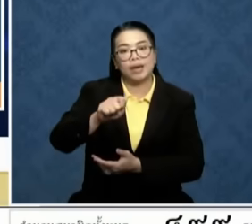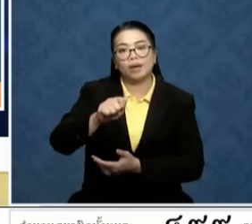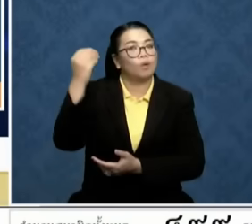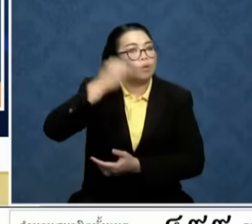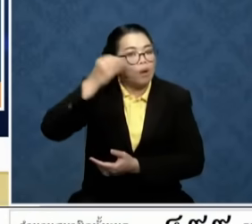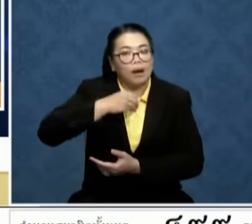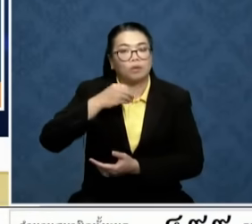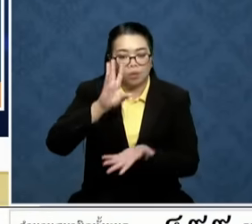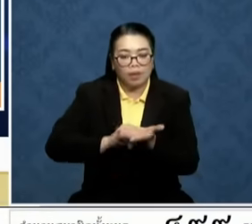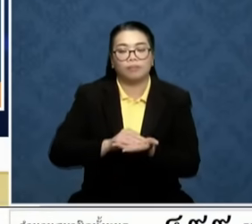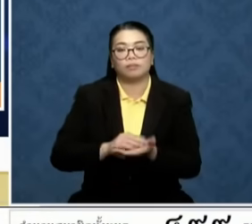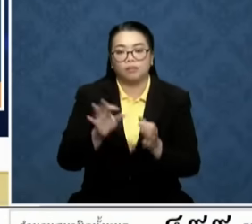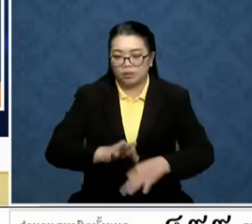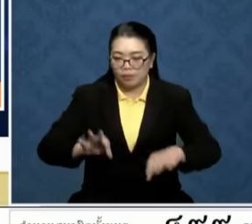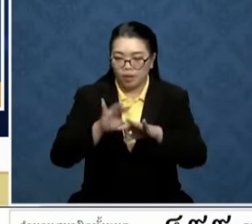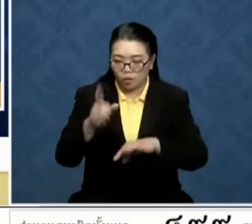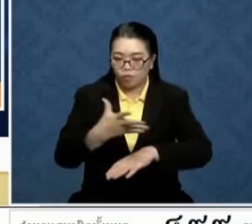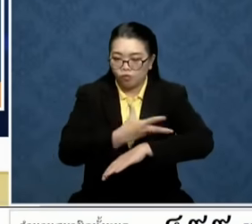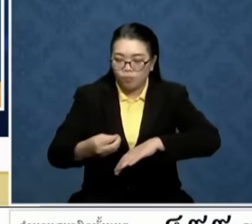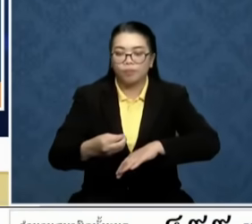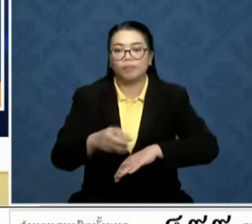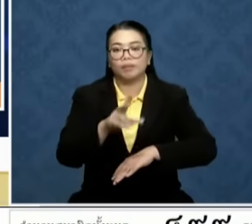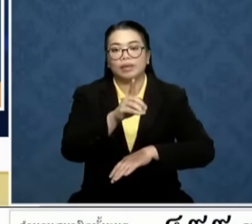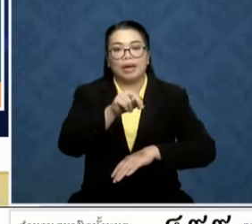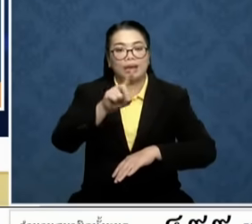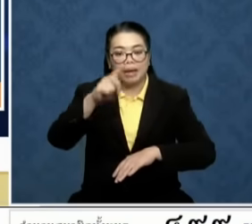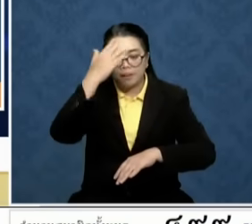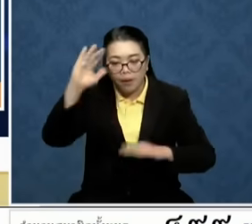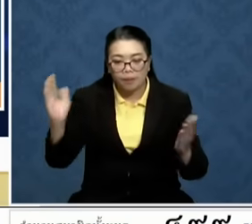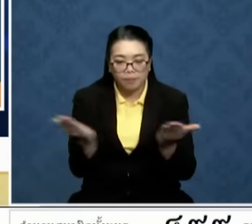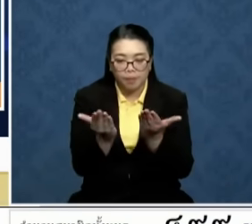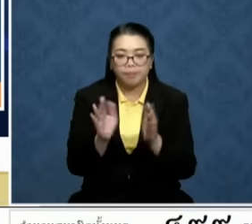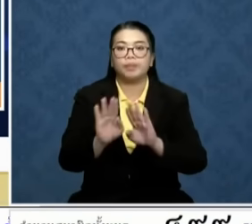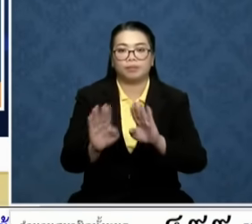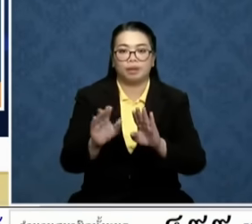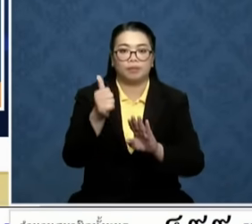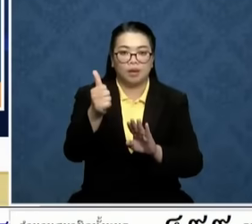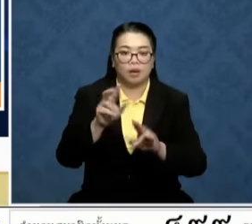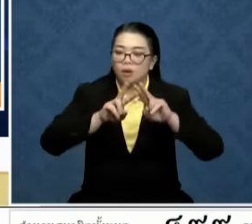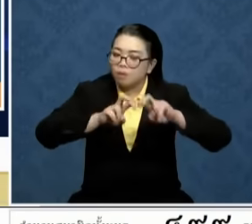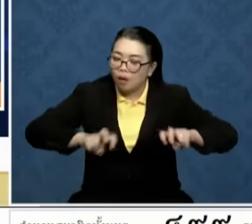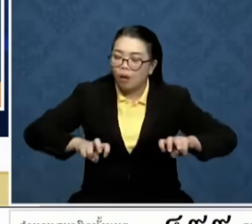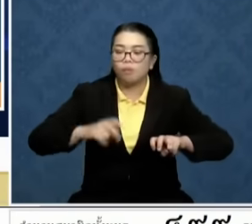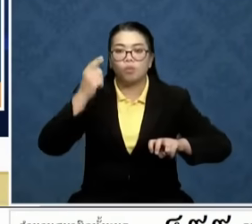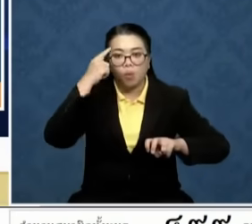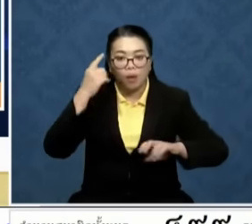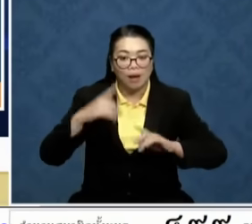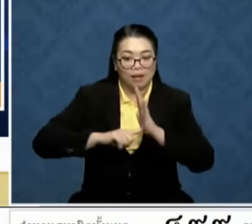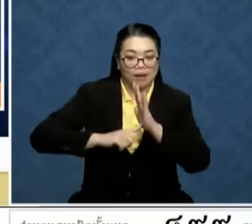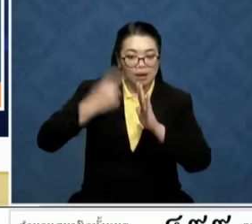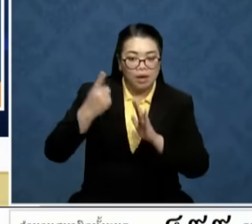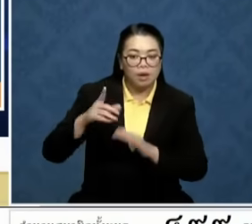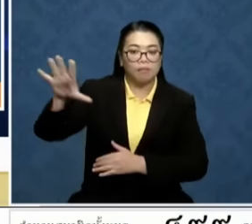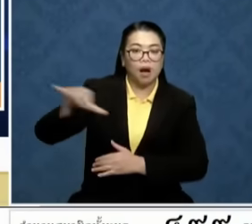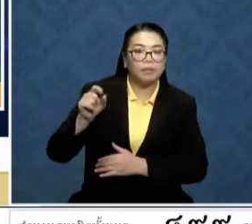การแพร่ระบาดจึงมีความจำเป็นอย่างยิ่งเพื่อเอามาเป็นตัวเทียบไฮะซึ่งจะทำให้การวิเคราะห์แลพิสูจน์แหล่งประชากรต้นกเหนม